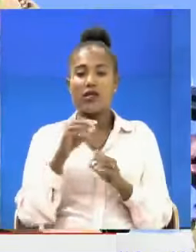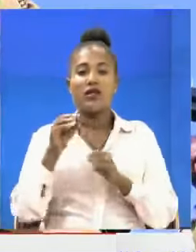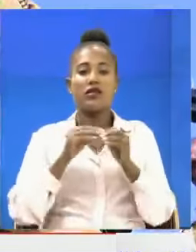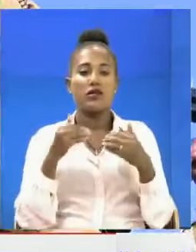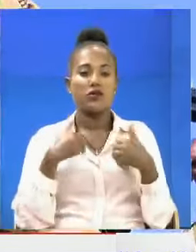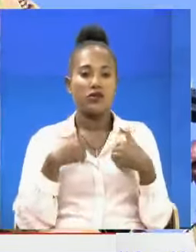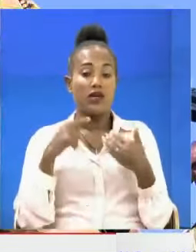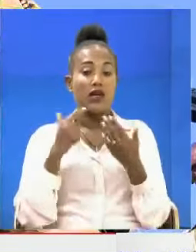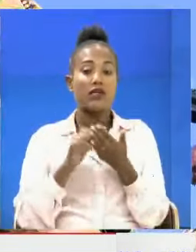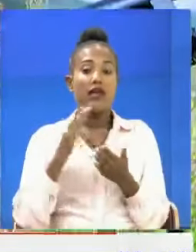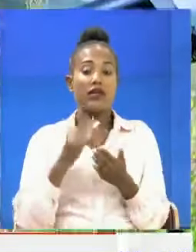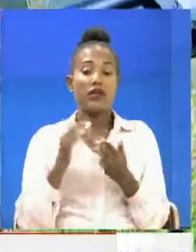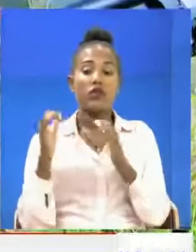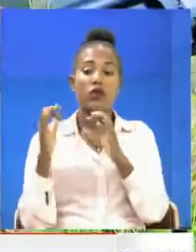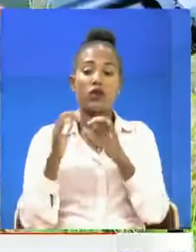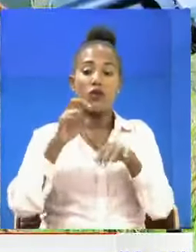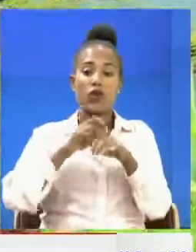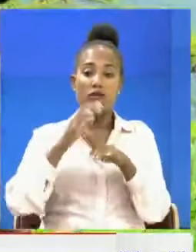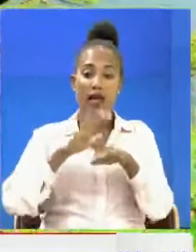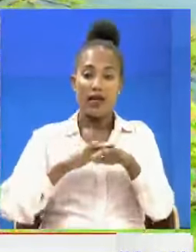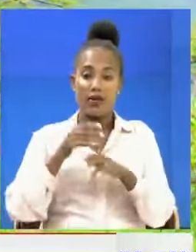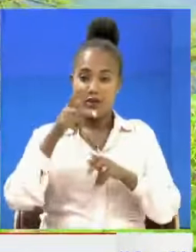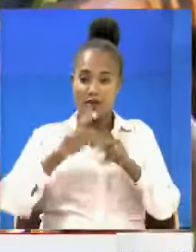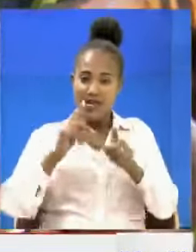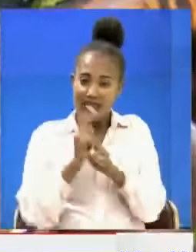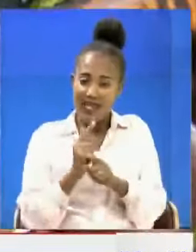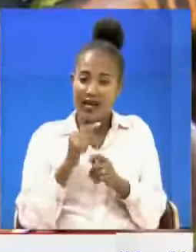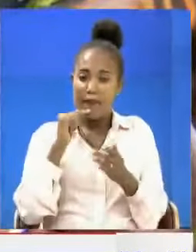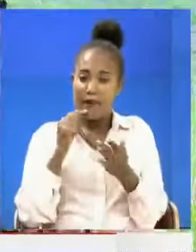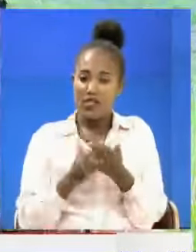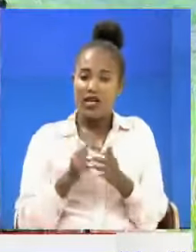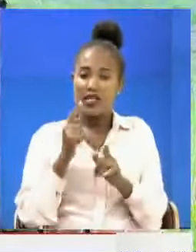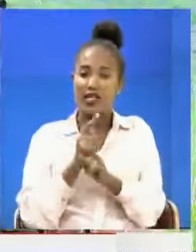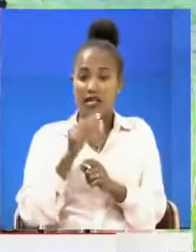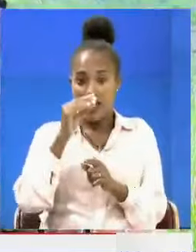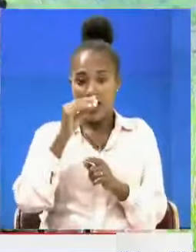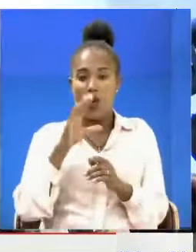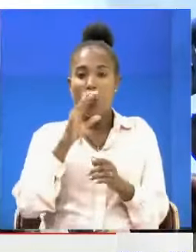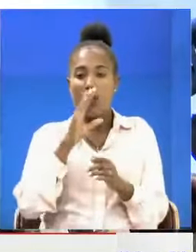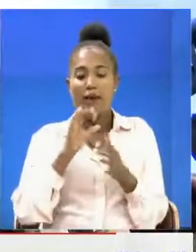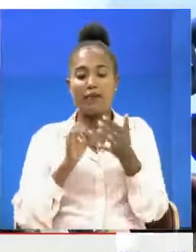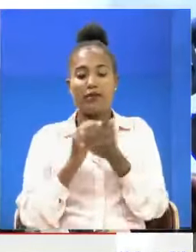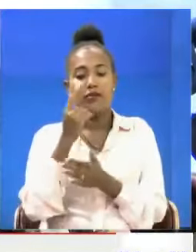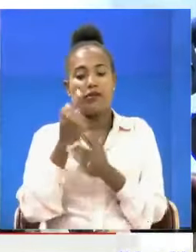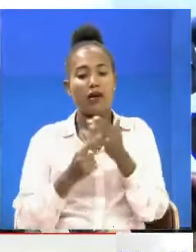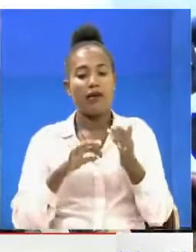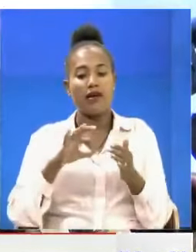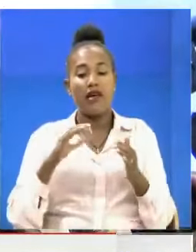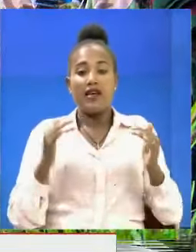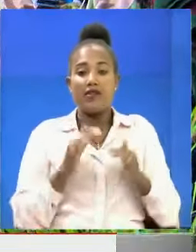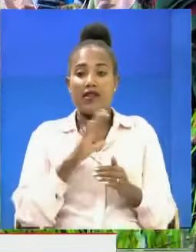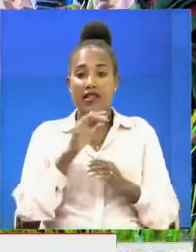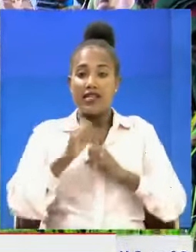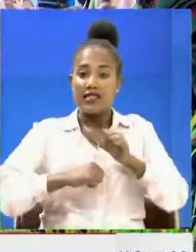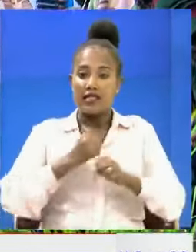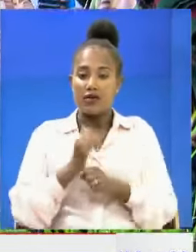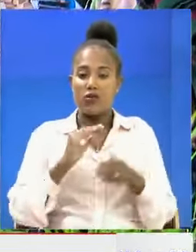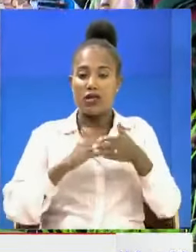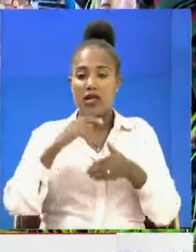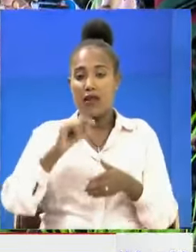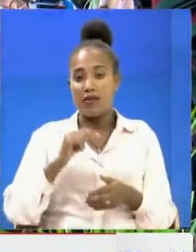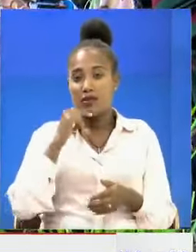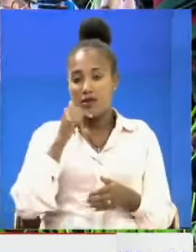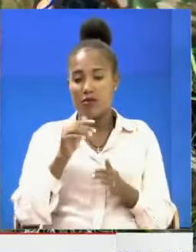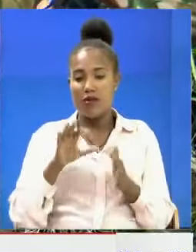ያሉት። እንዲህ አይነት የጦርነት ወቅት ላይ ህብረተሰቡ ትክክለኛ መረጃን ከትክክለኛ የወሬ ምንጭ ብቻ በማግኘት ከፍርሃትና ጭንቀት መውጣት አለበት